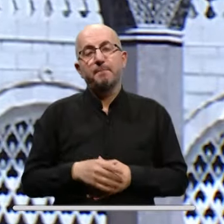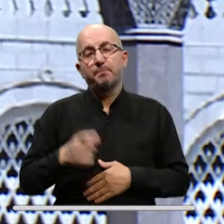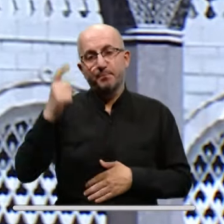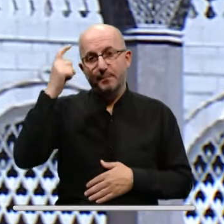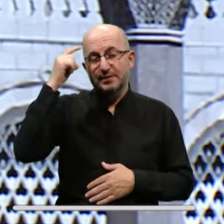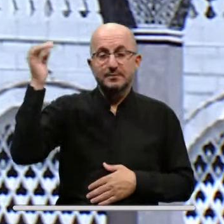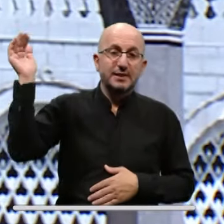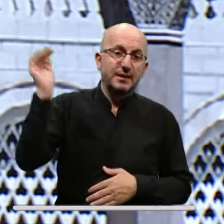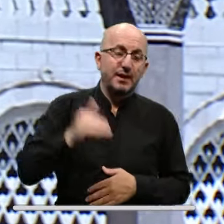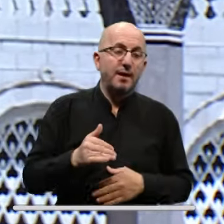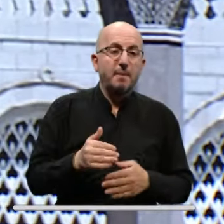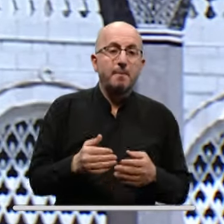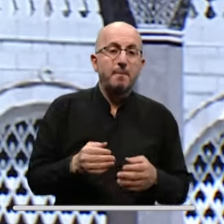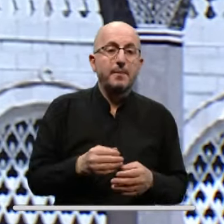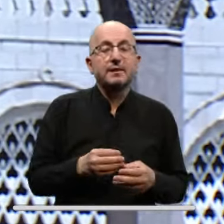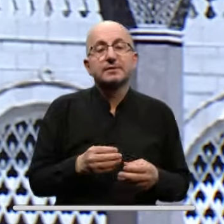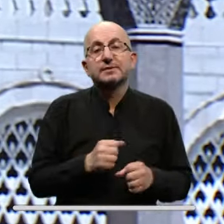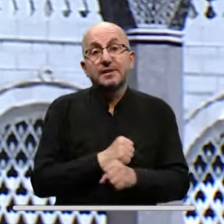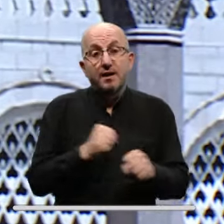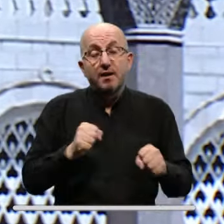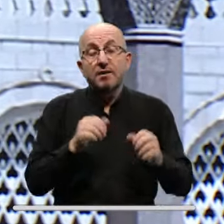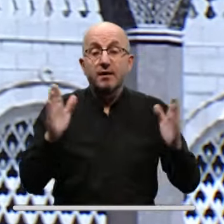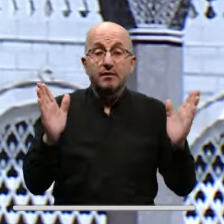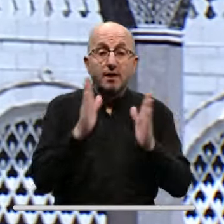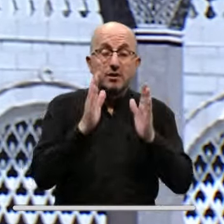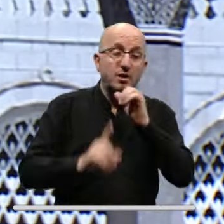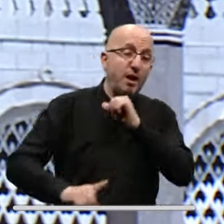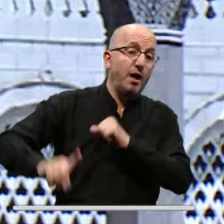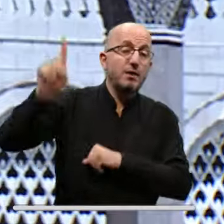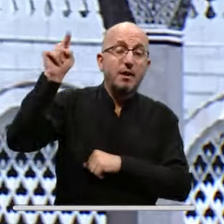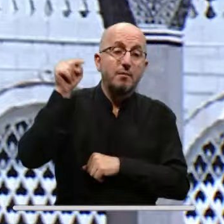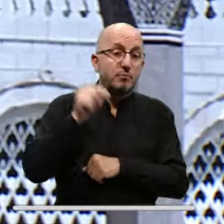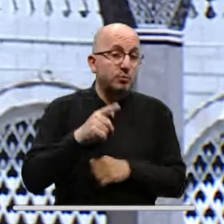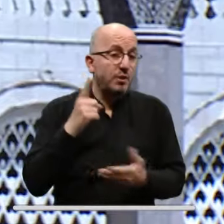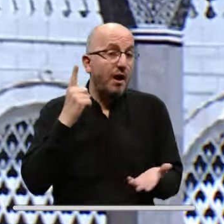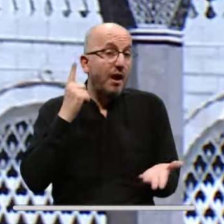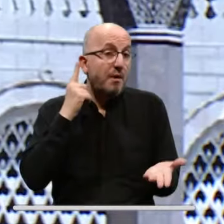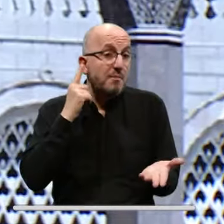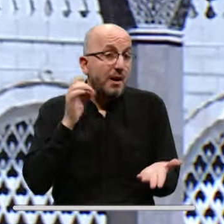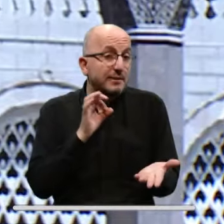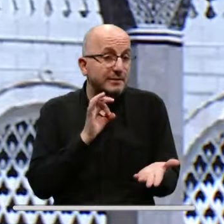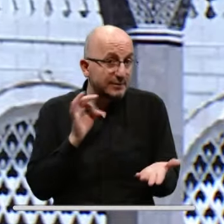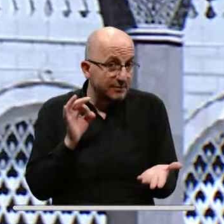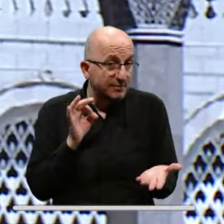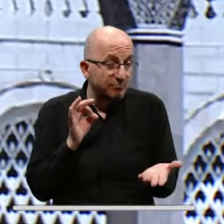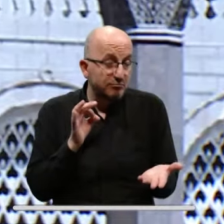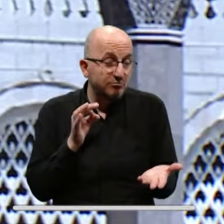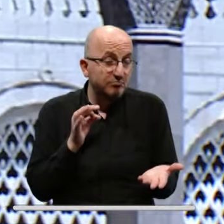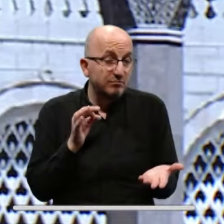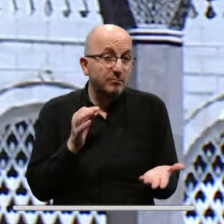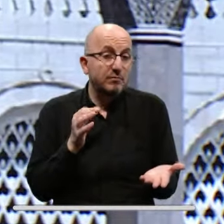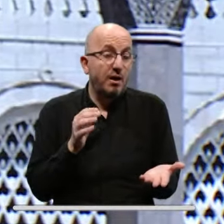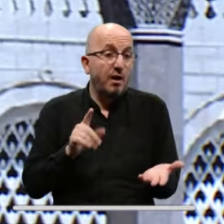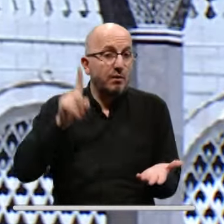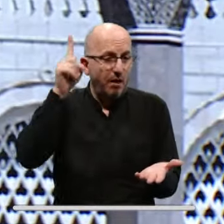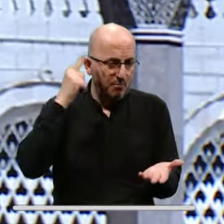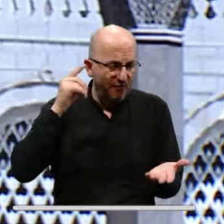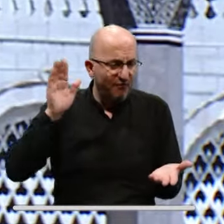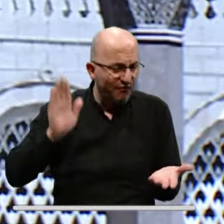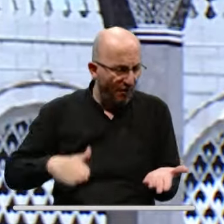gelen musibetlere karşı Allah'ın bundan haberi olmadan, Cenab-ı Hakk'ın haberi olmadan